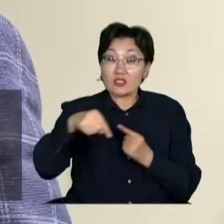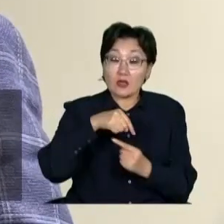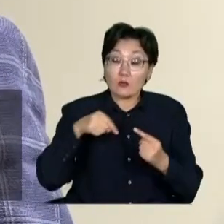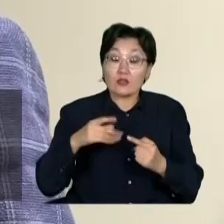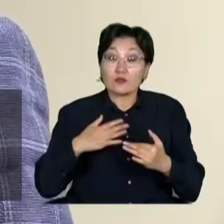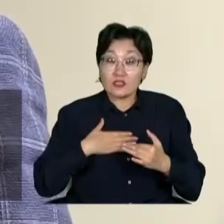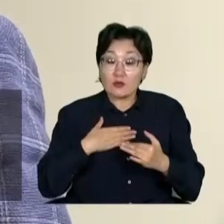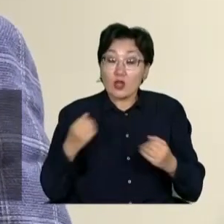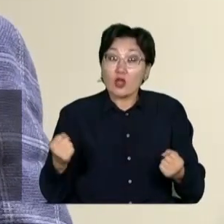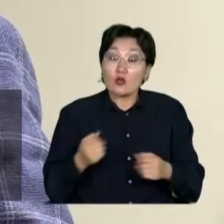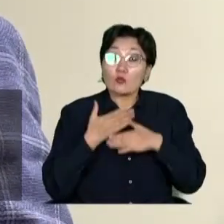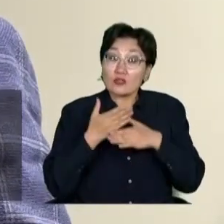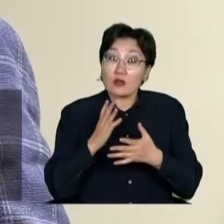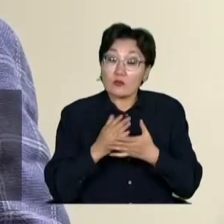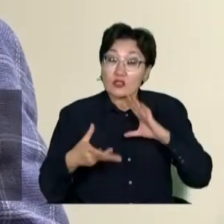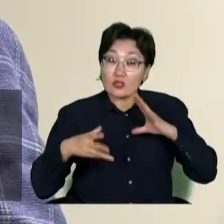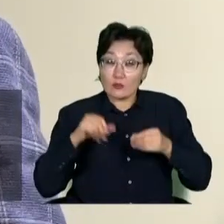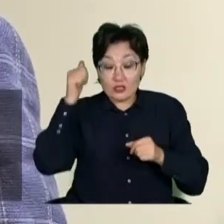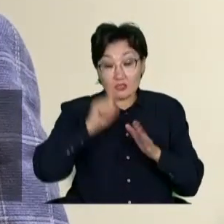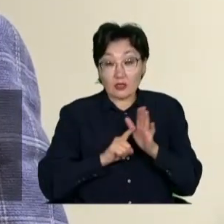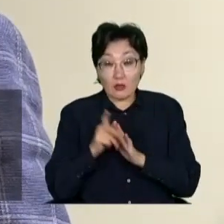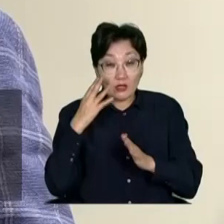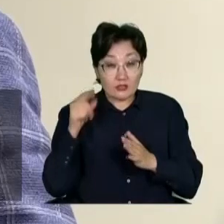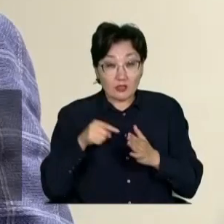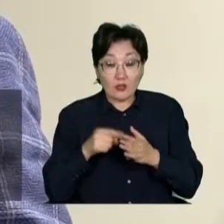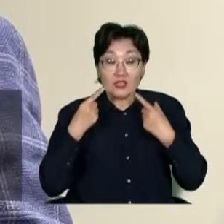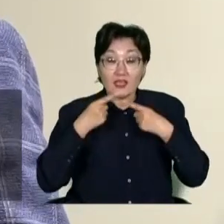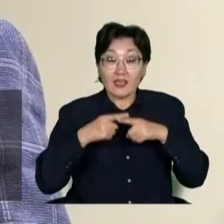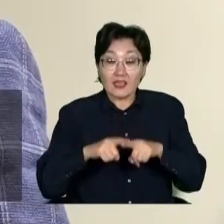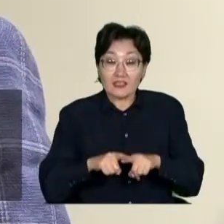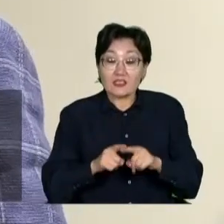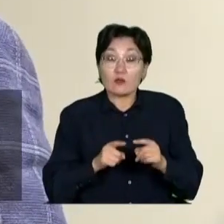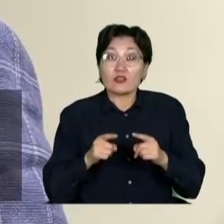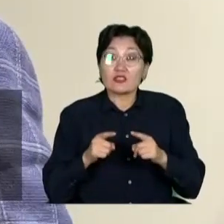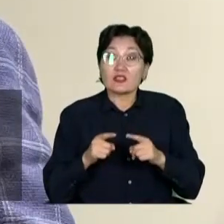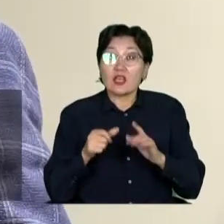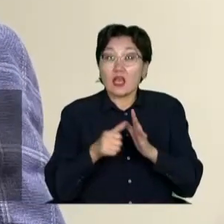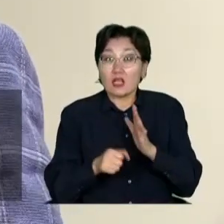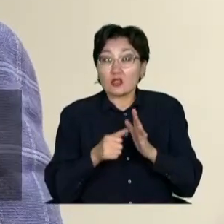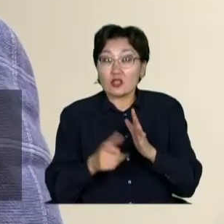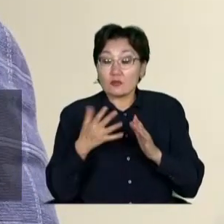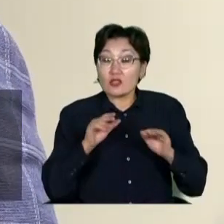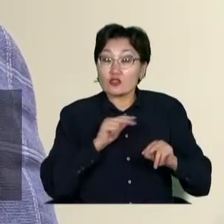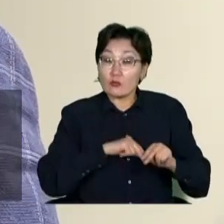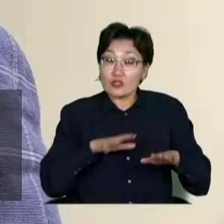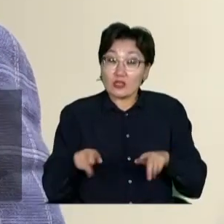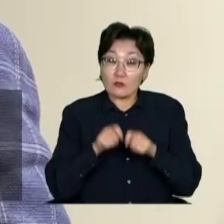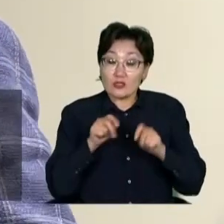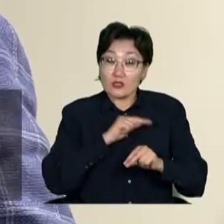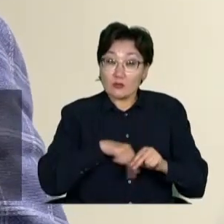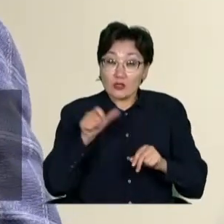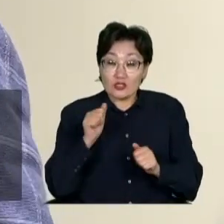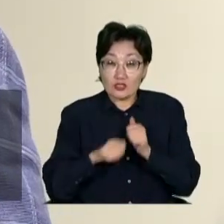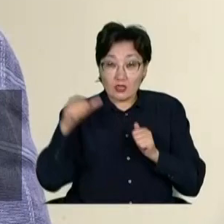бізге демеушілік етеді. Нәтижесінде жыл басынан бері Алматыда IT саласында 665 жұмыс орны құрылды. Қызметкерлеріміз жыл